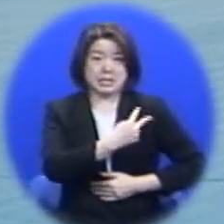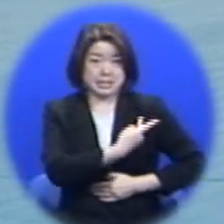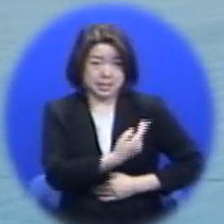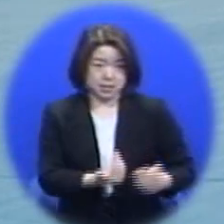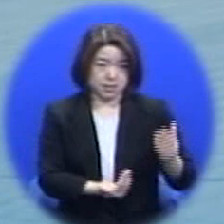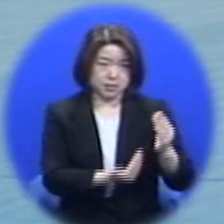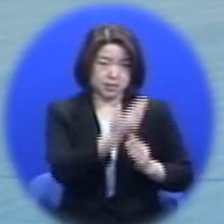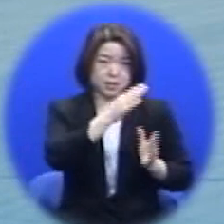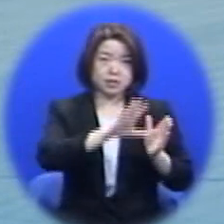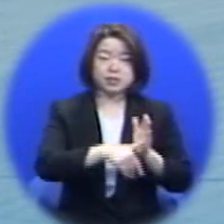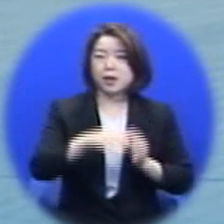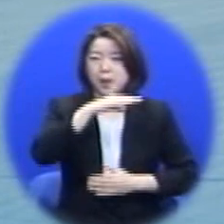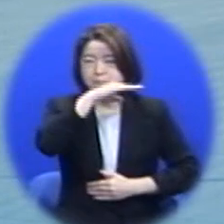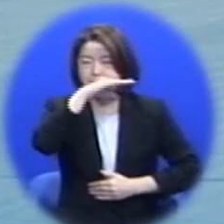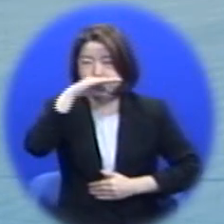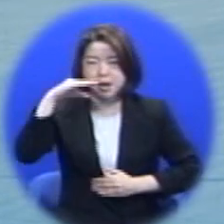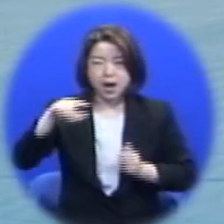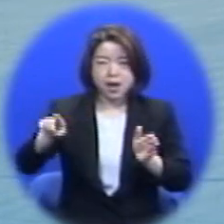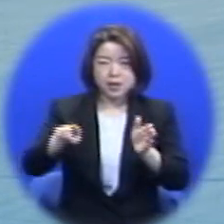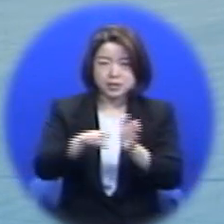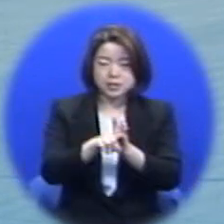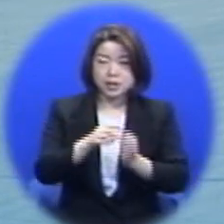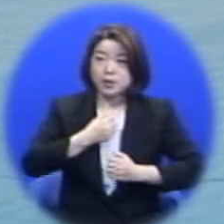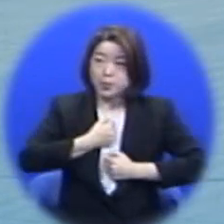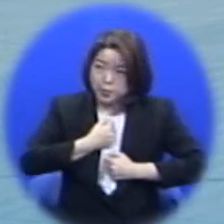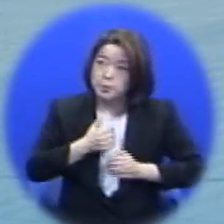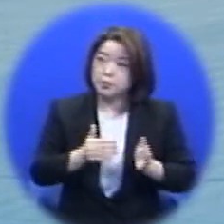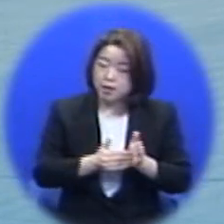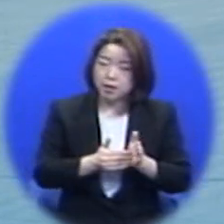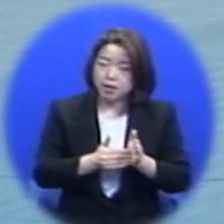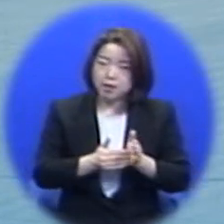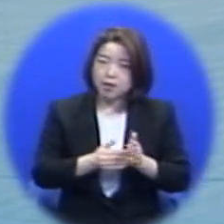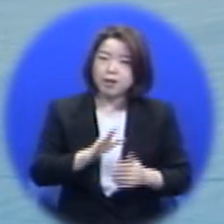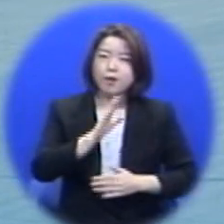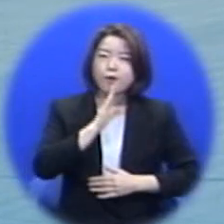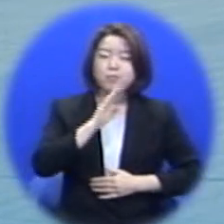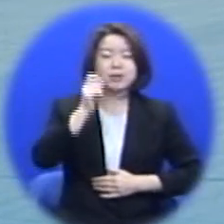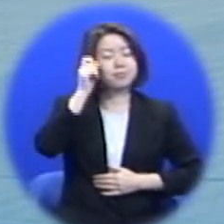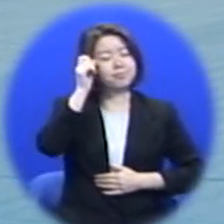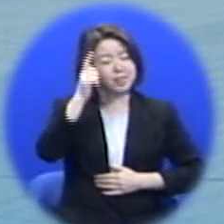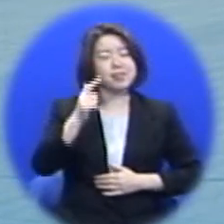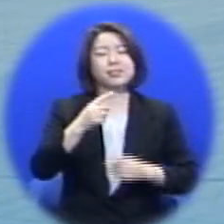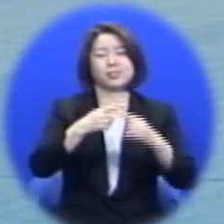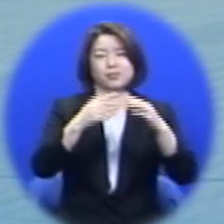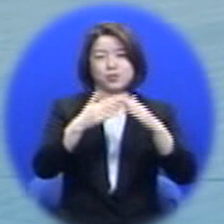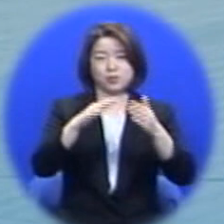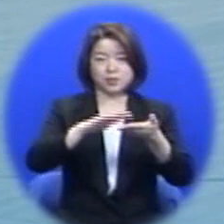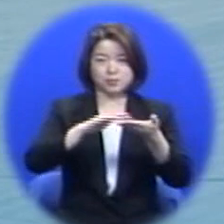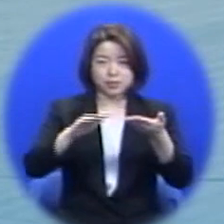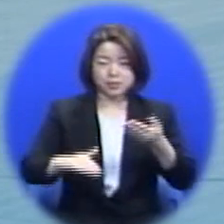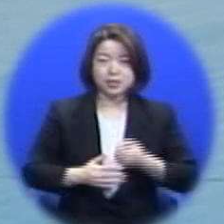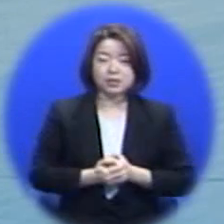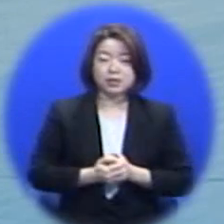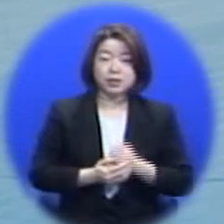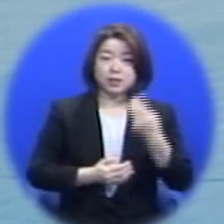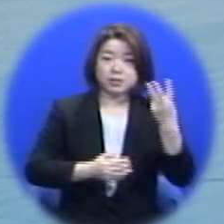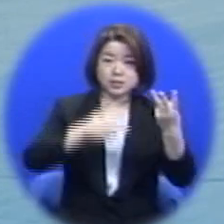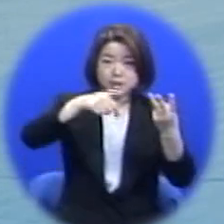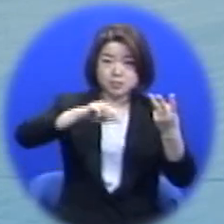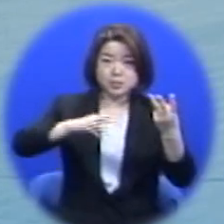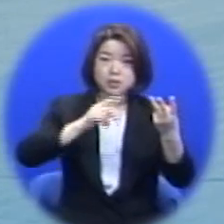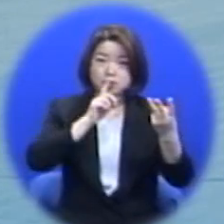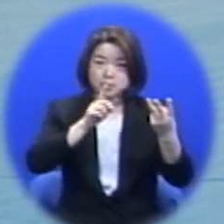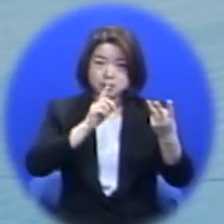때 바른 신앙을 지켜냈다. 이건 정말 대단한 교회죠. 3절 말씀에 보면